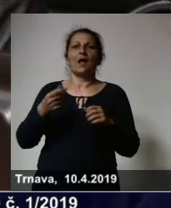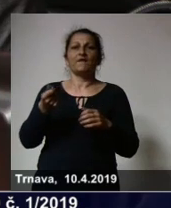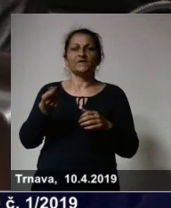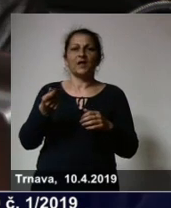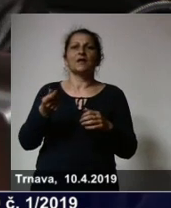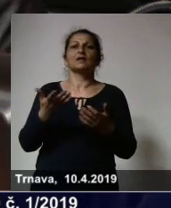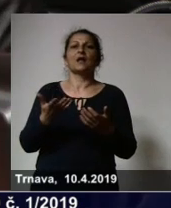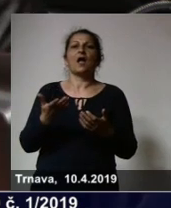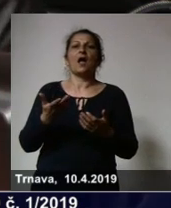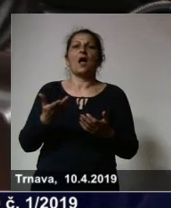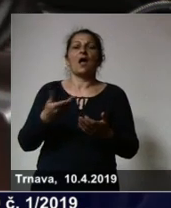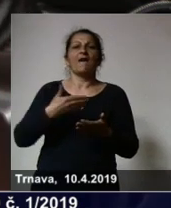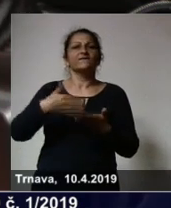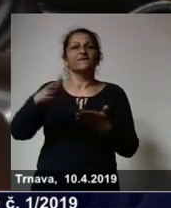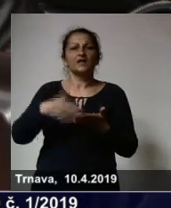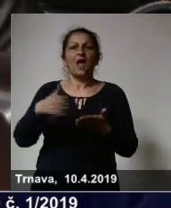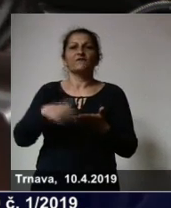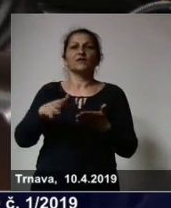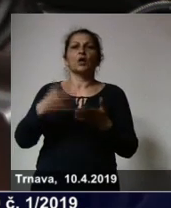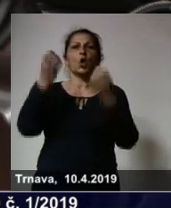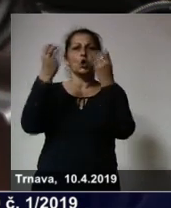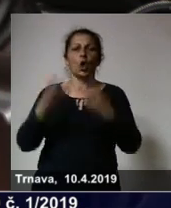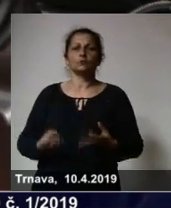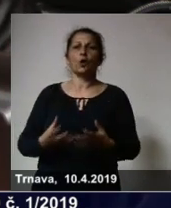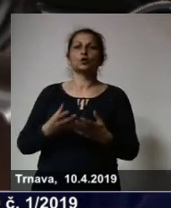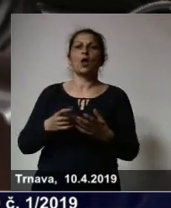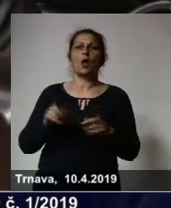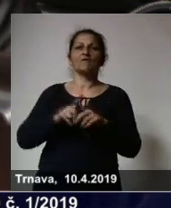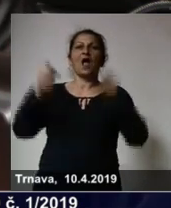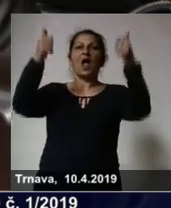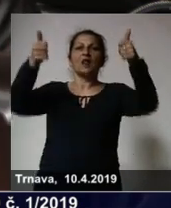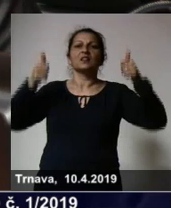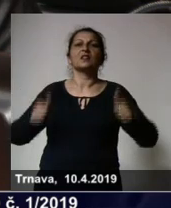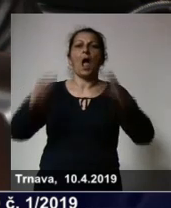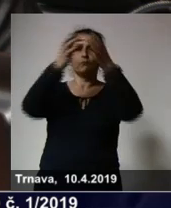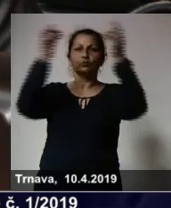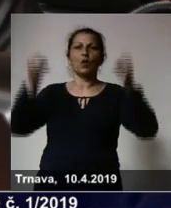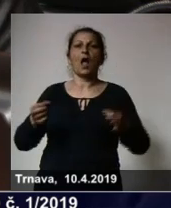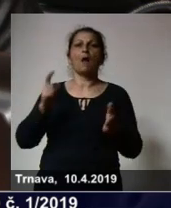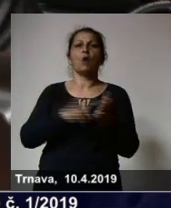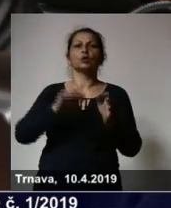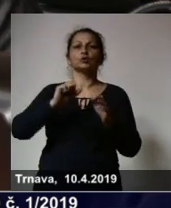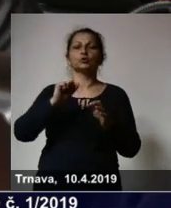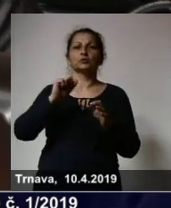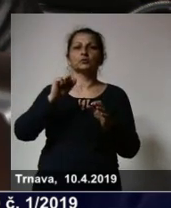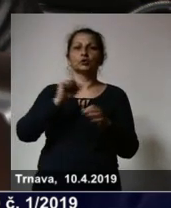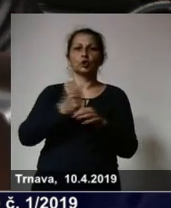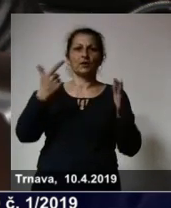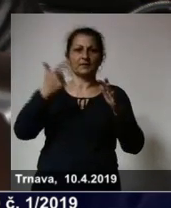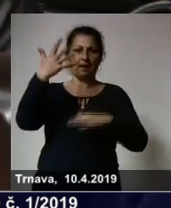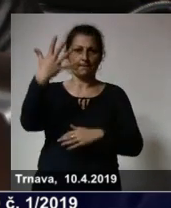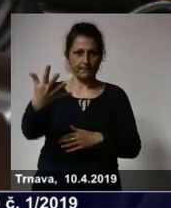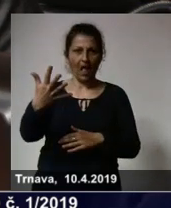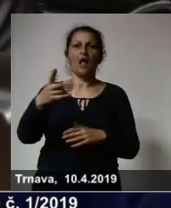výdavkov rozpočtu vo výške, a tá bola spomínaná aj pri informácii o dlhu 75 tisíc eur a presunu